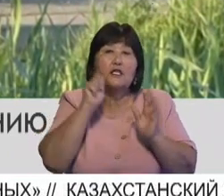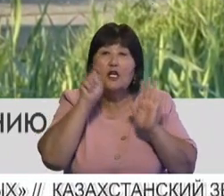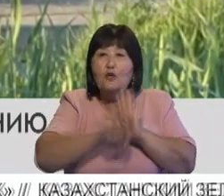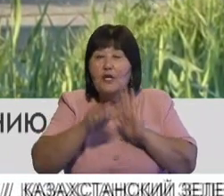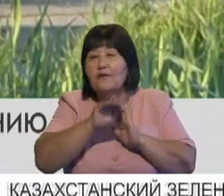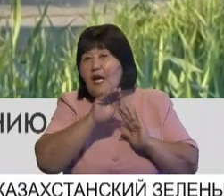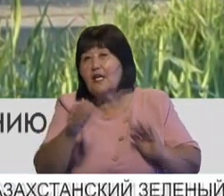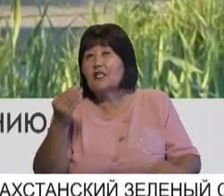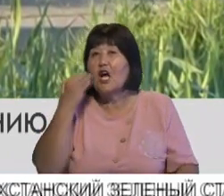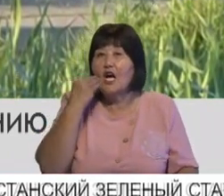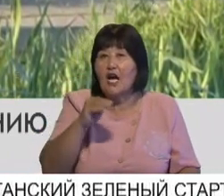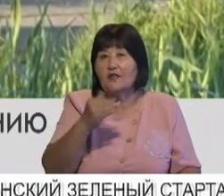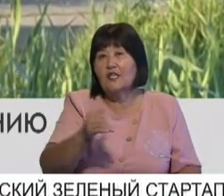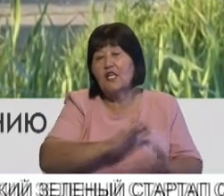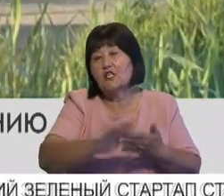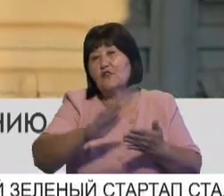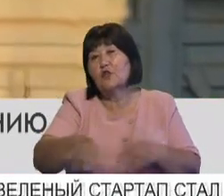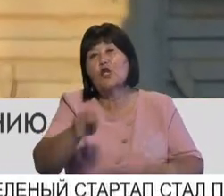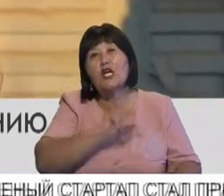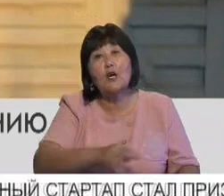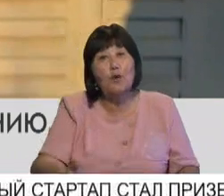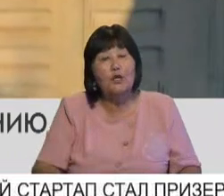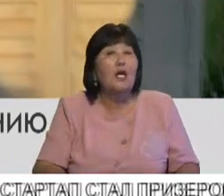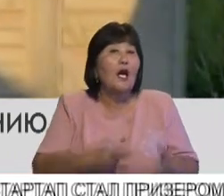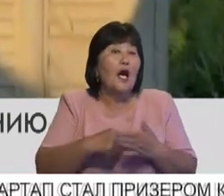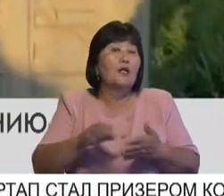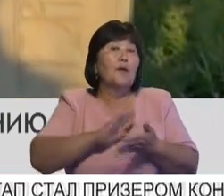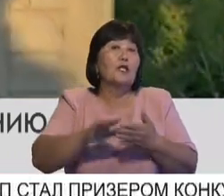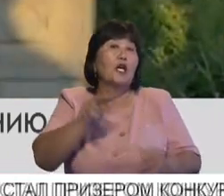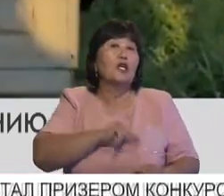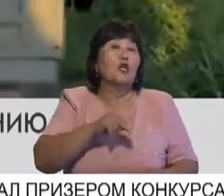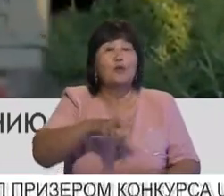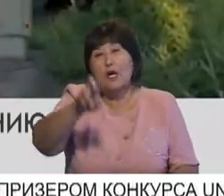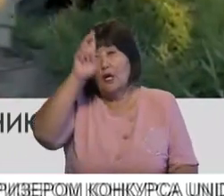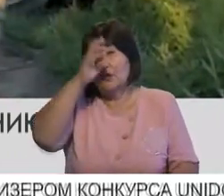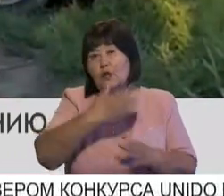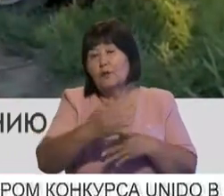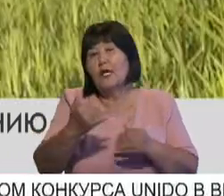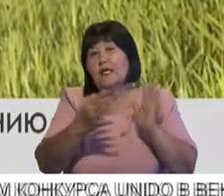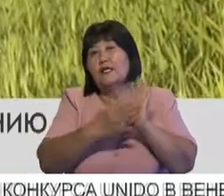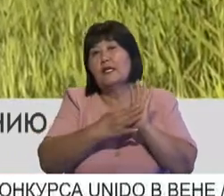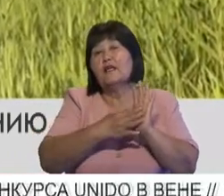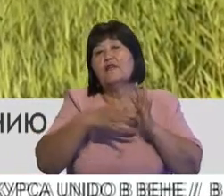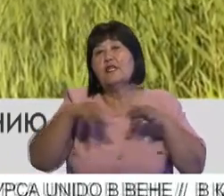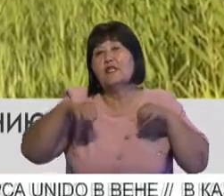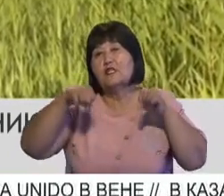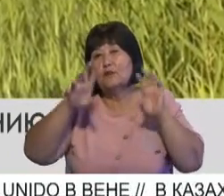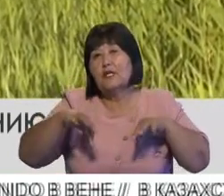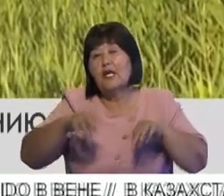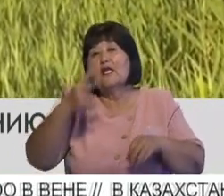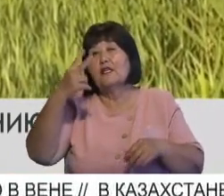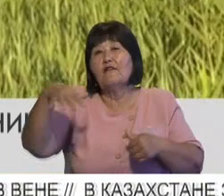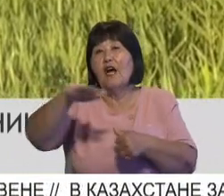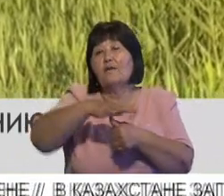эффективность и качество дезинфекционных работ отметим на дезинфекционные работы государством выделено девять единиц спецтехники два